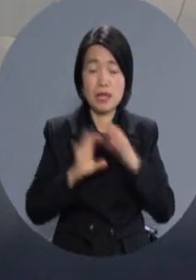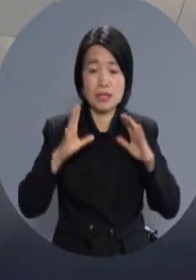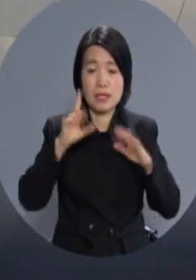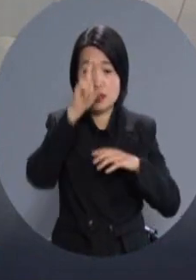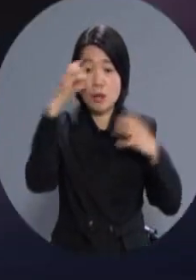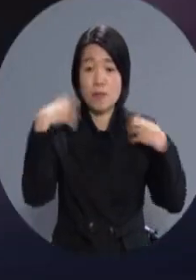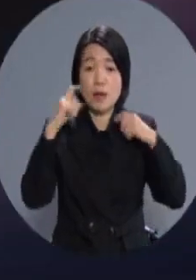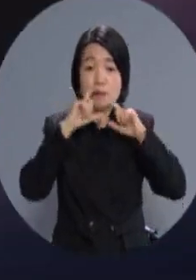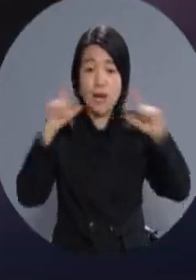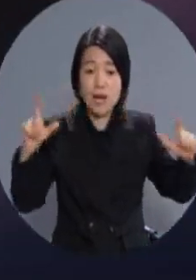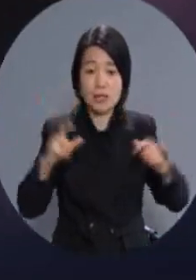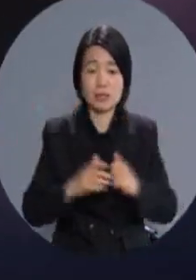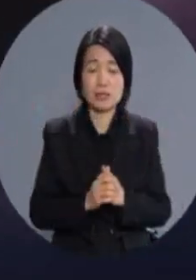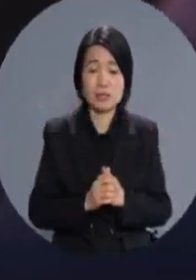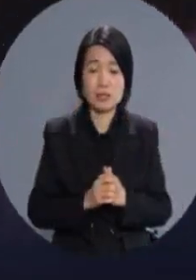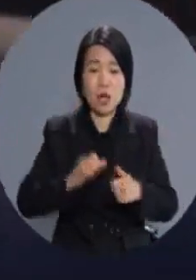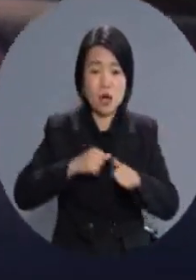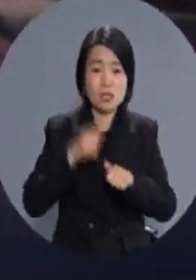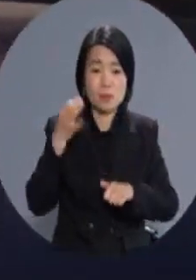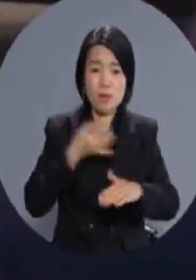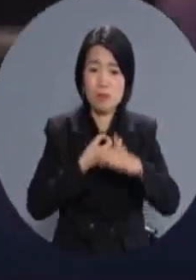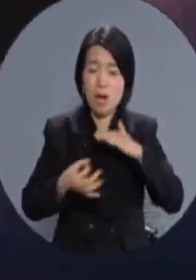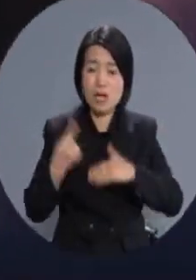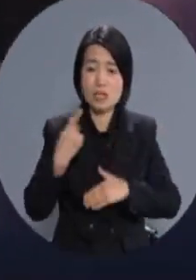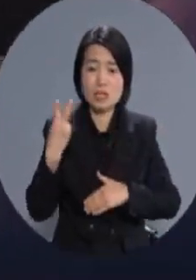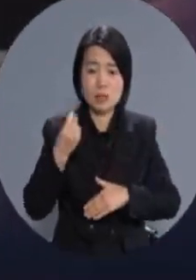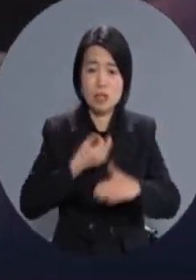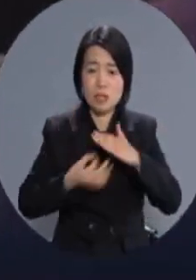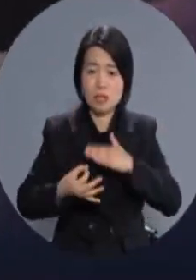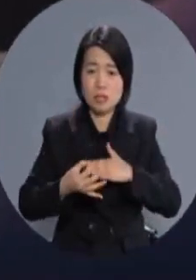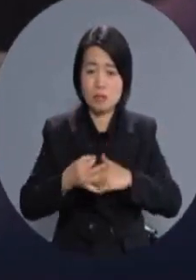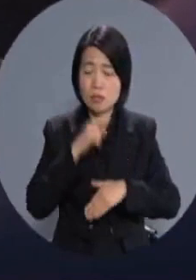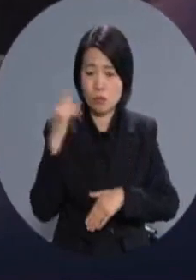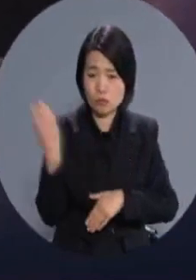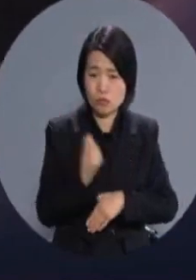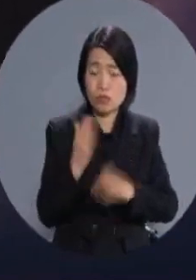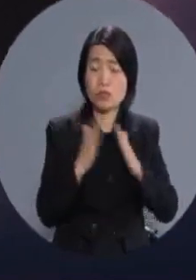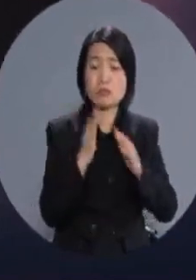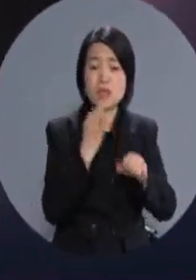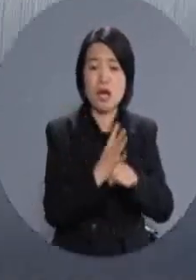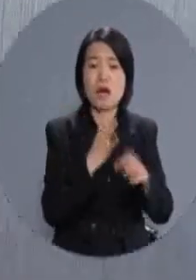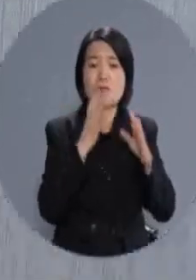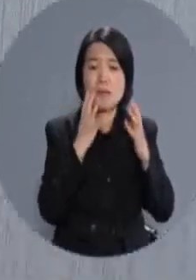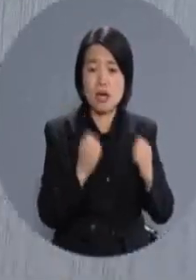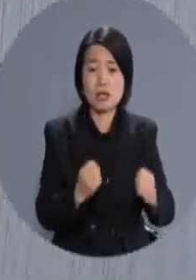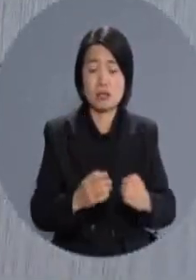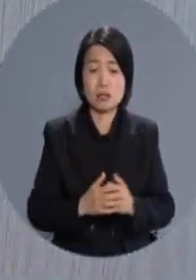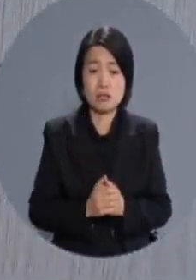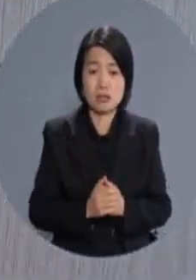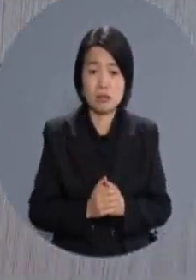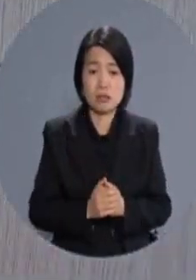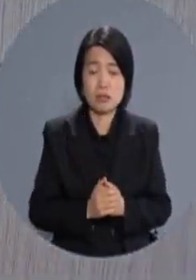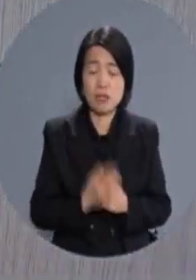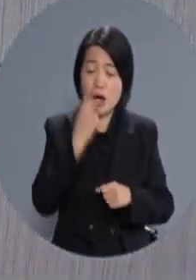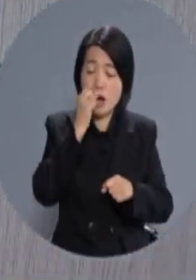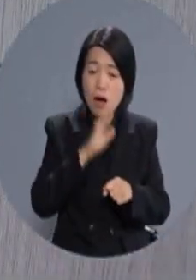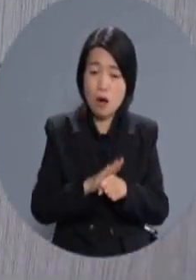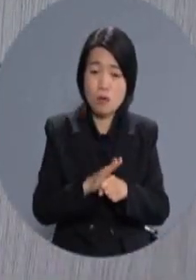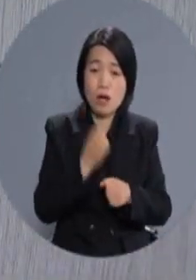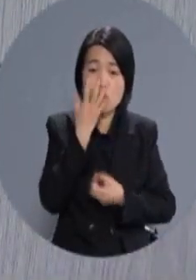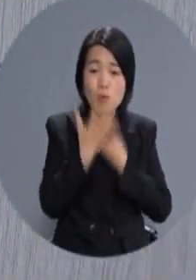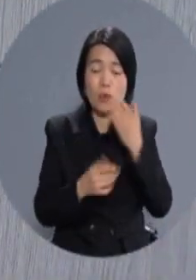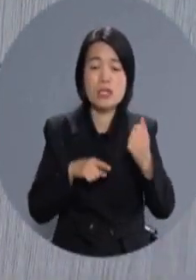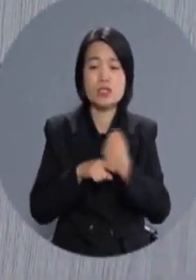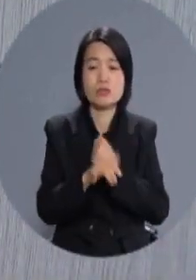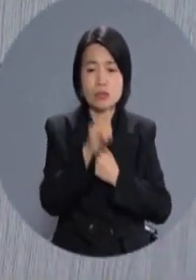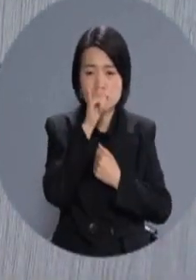얘기한 상태잖아요. 또 어떻게 수천만 원씩 내고 삽니까? 사실 또 이거 대출 찍고 들어온 사람도 많고. 이들이 이렇게 억울함을 토로하는